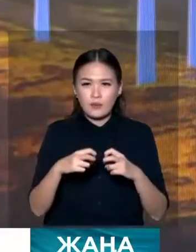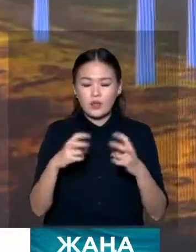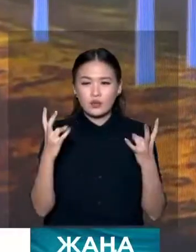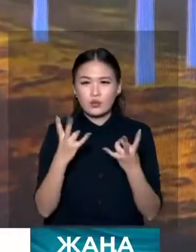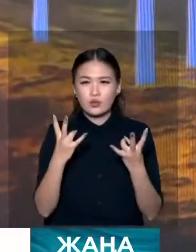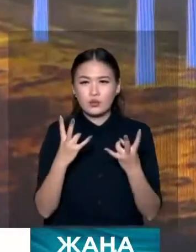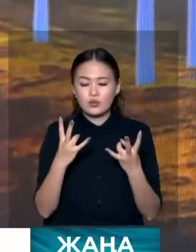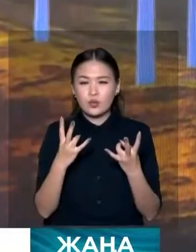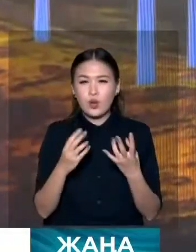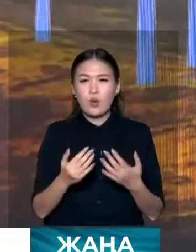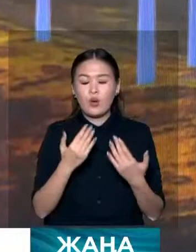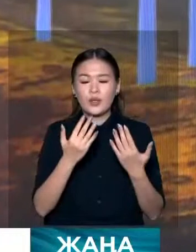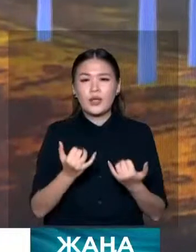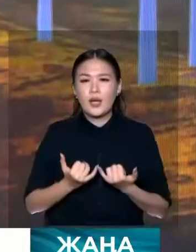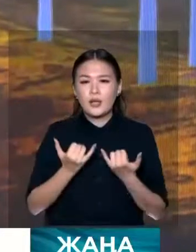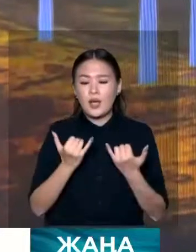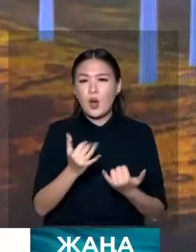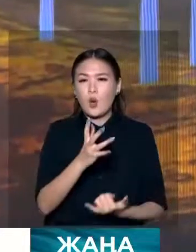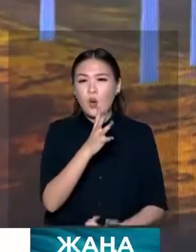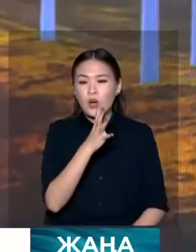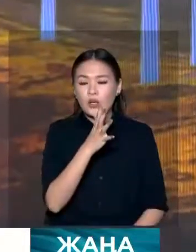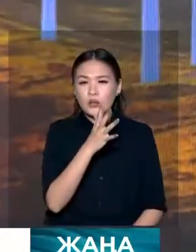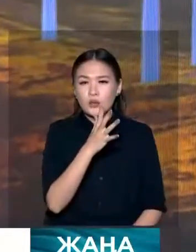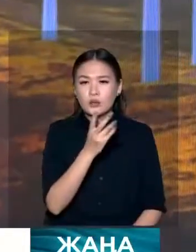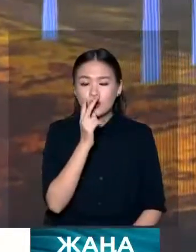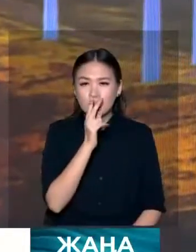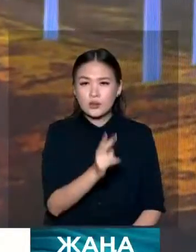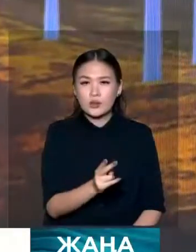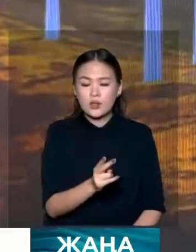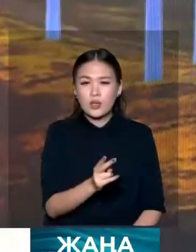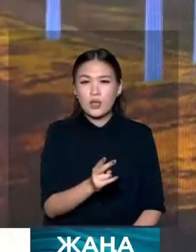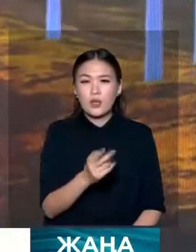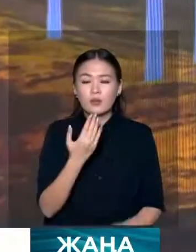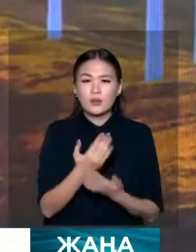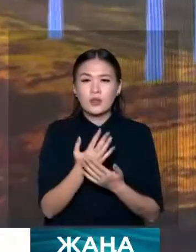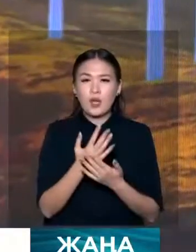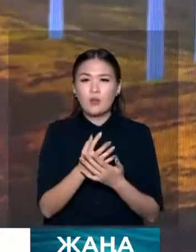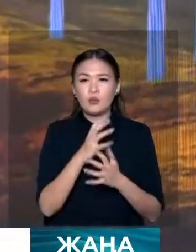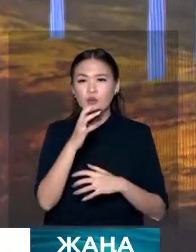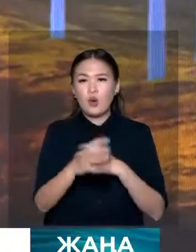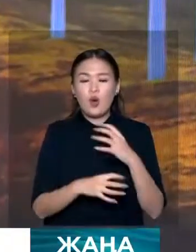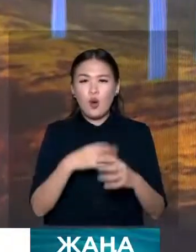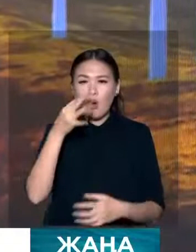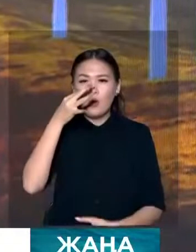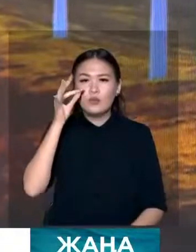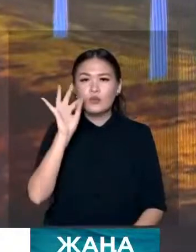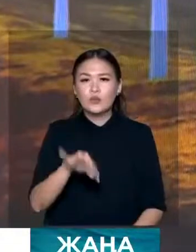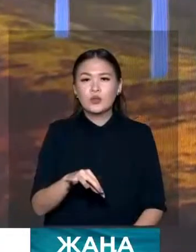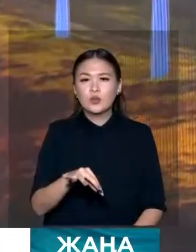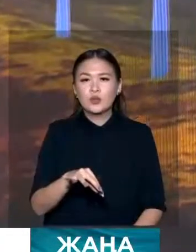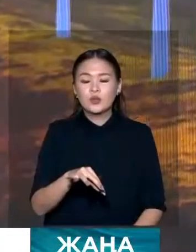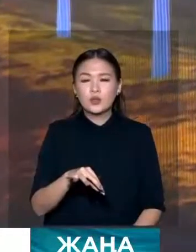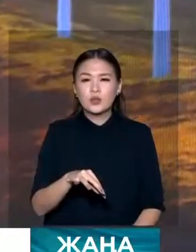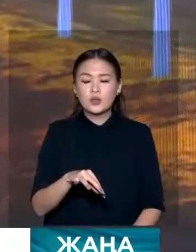керек. Оған арнайы уақыт бөліп, оның мысалға енді международный опыт дейміз, бүкіл дүние жүзінде болып